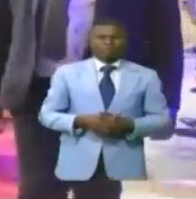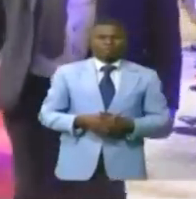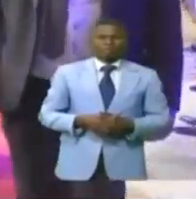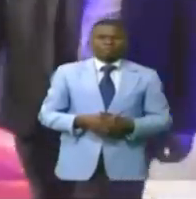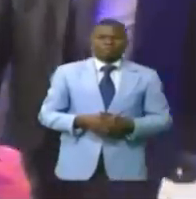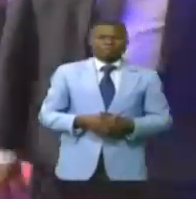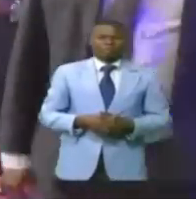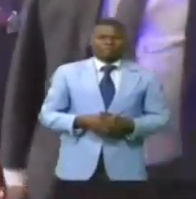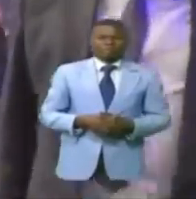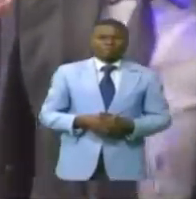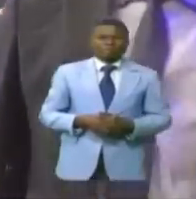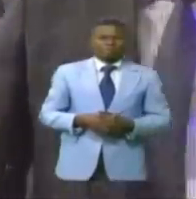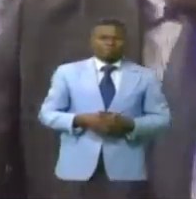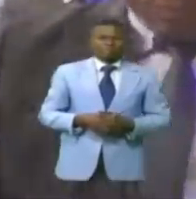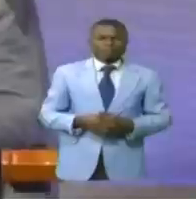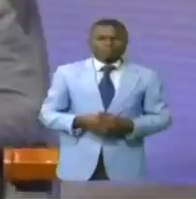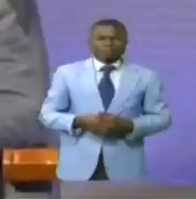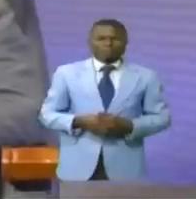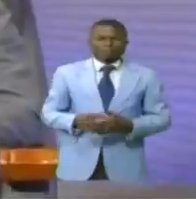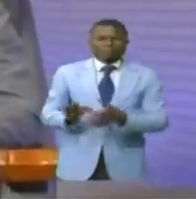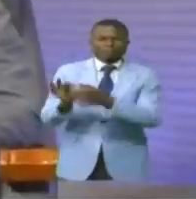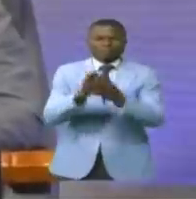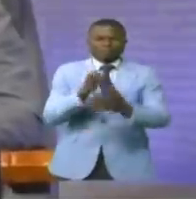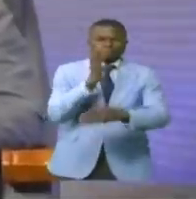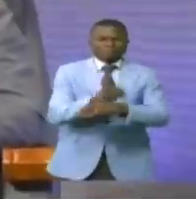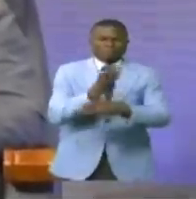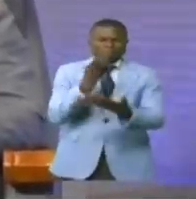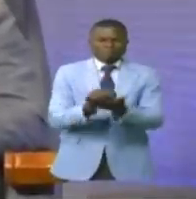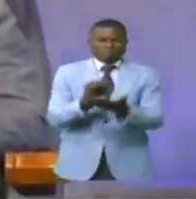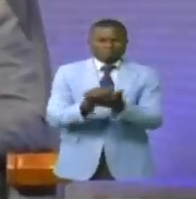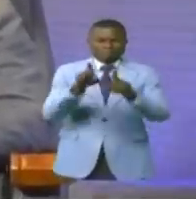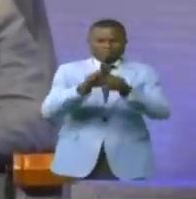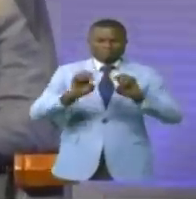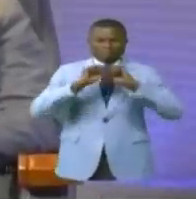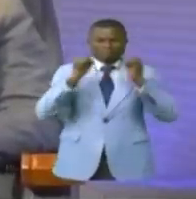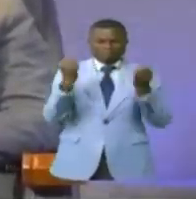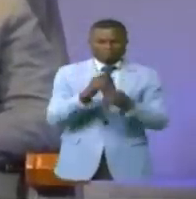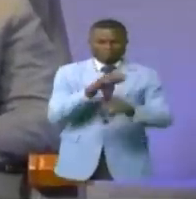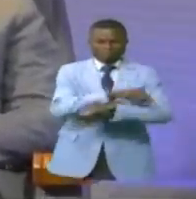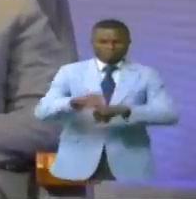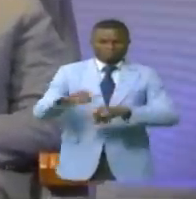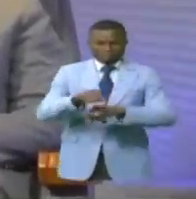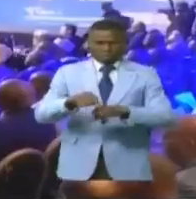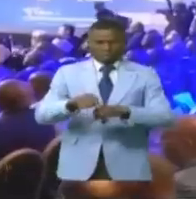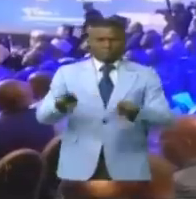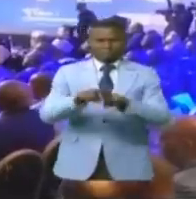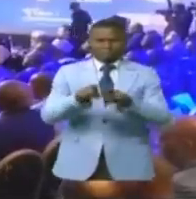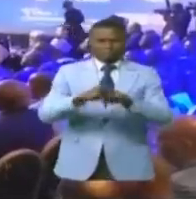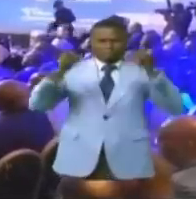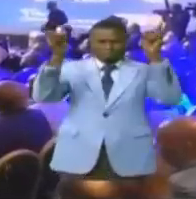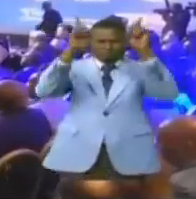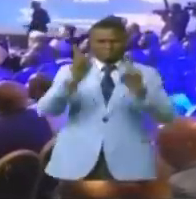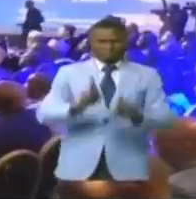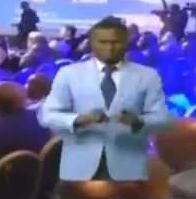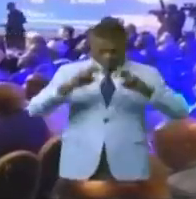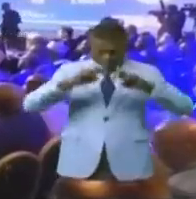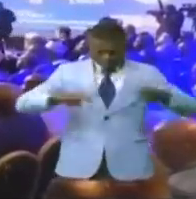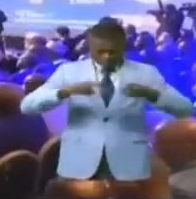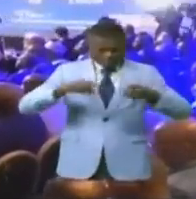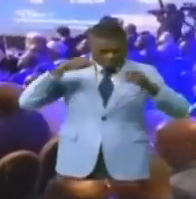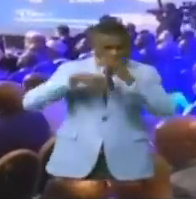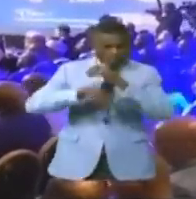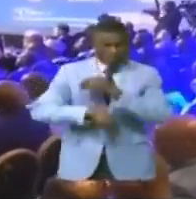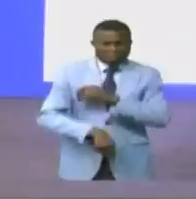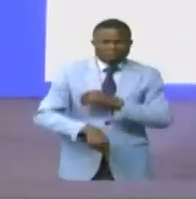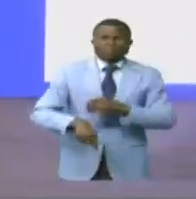2 jours, les experts de l'Union des conseils économiques et sociaux et institutions similaires d'Afrique vont examiner en profondeur